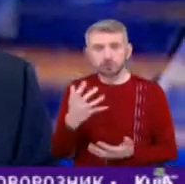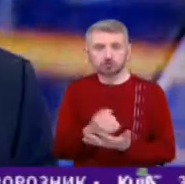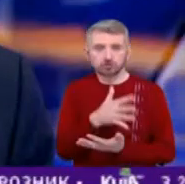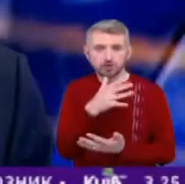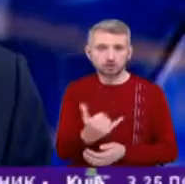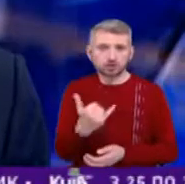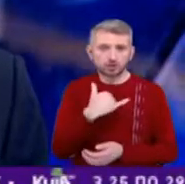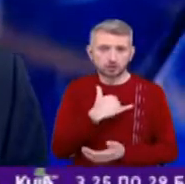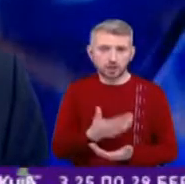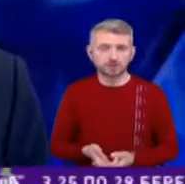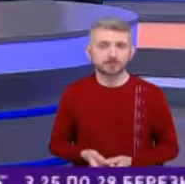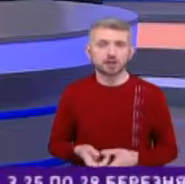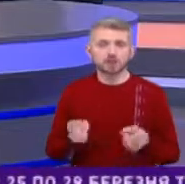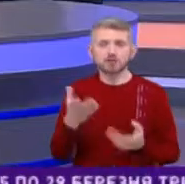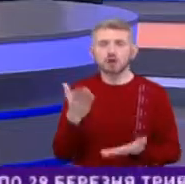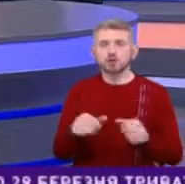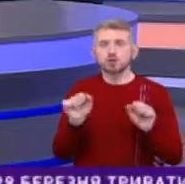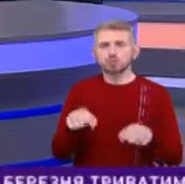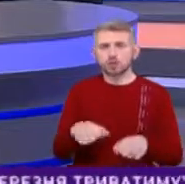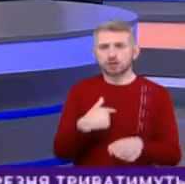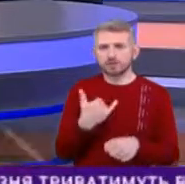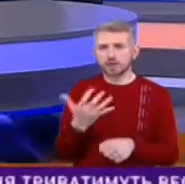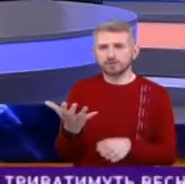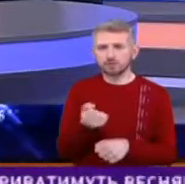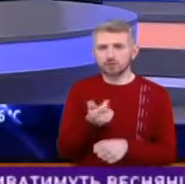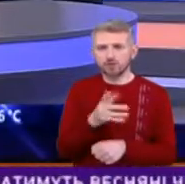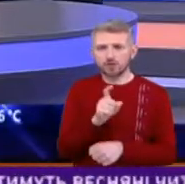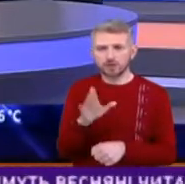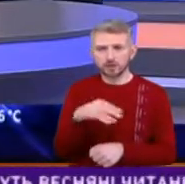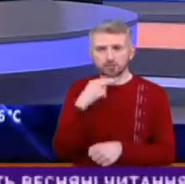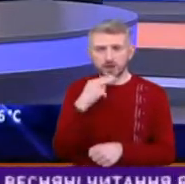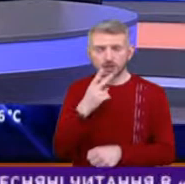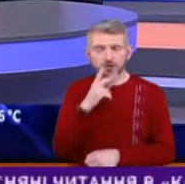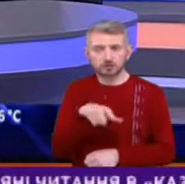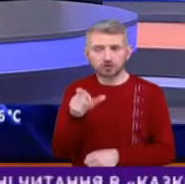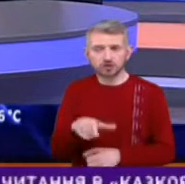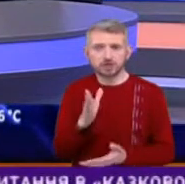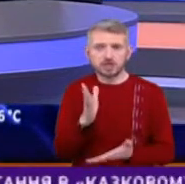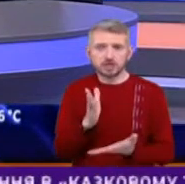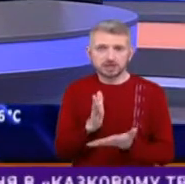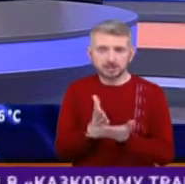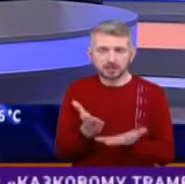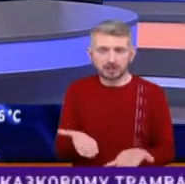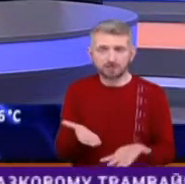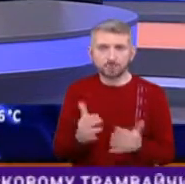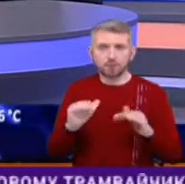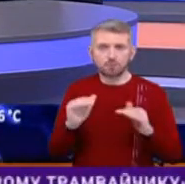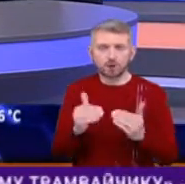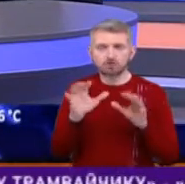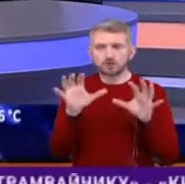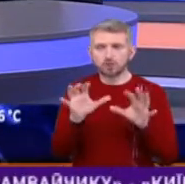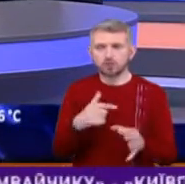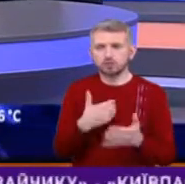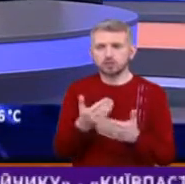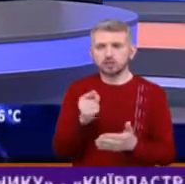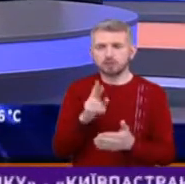нас в студію. Насправді, якщо можна, я зараз візьму кілька хвилин уваги наших глядачів, тому що є, ну, якби обмеження закону. Я перед